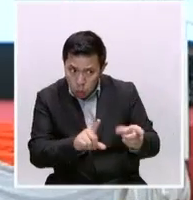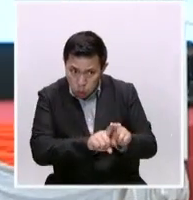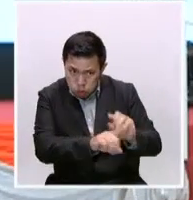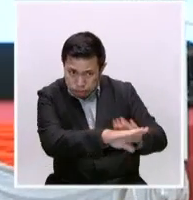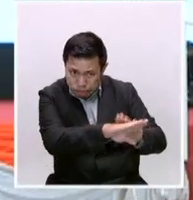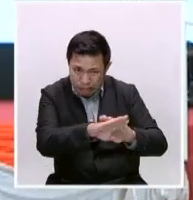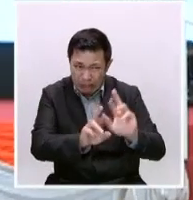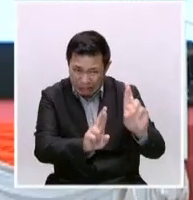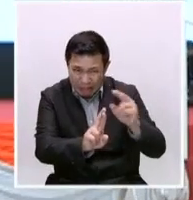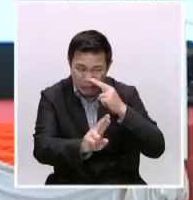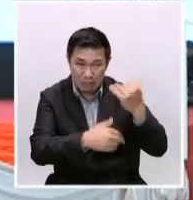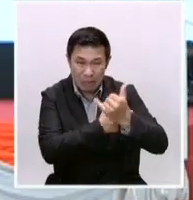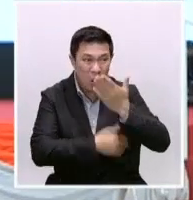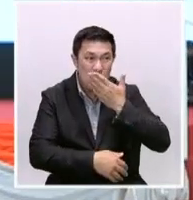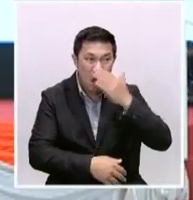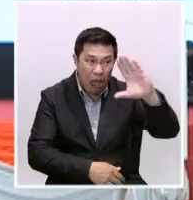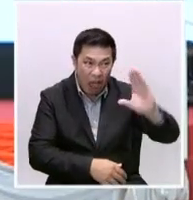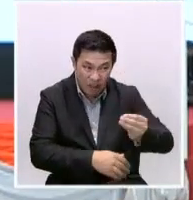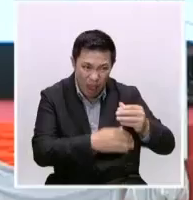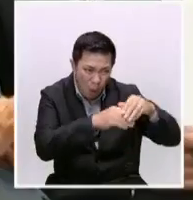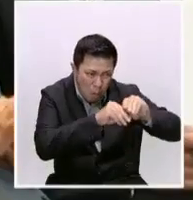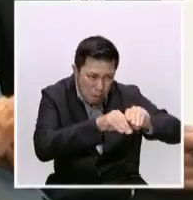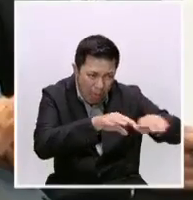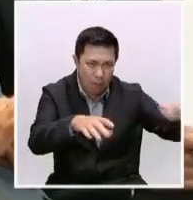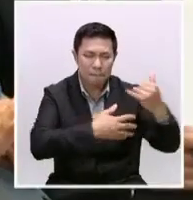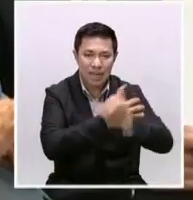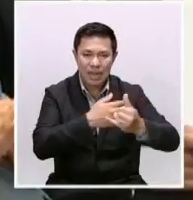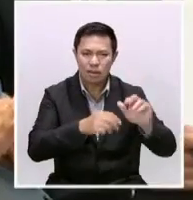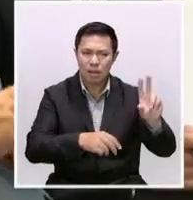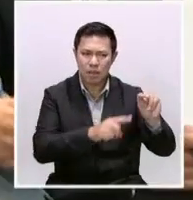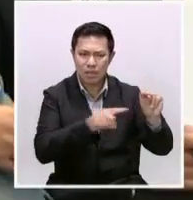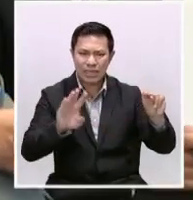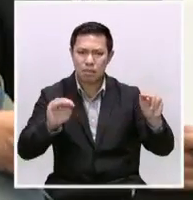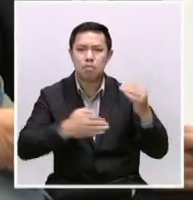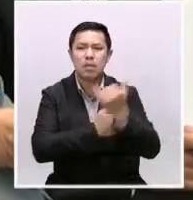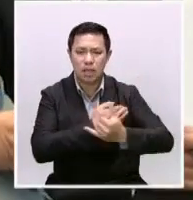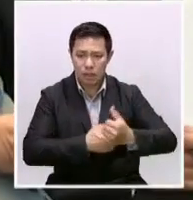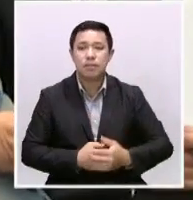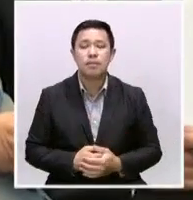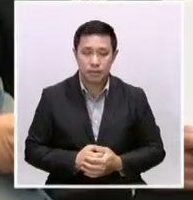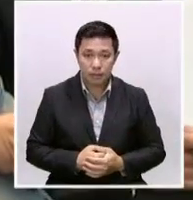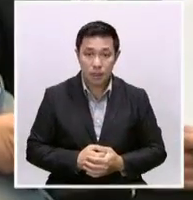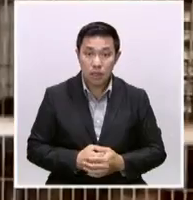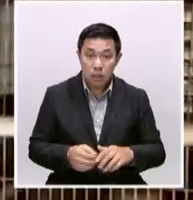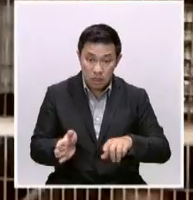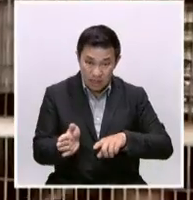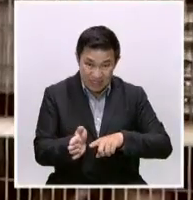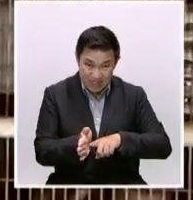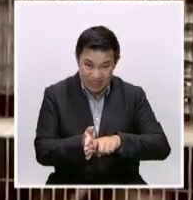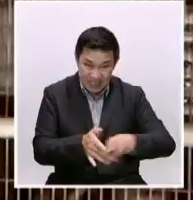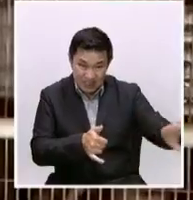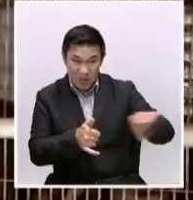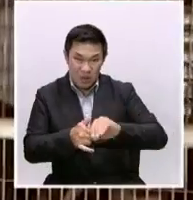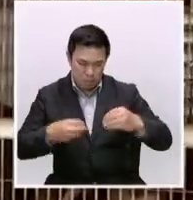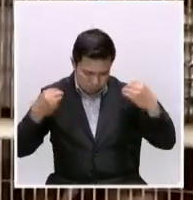หลังพบการระบาดนอกแอฟริกาใต้กระจายไปแล้วกว่า 30-40 ประเทศค่ะสำหรับการติดเชื้อฝีดาดลิง